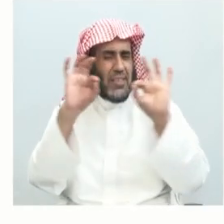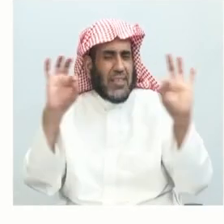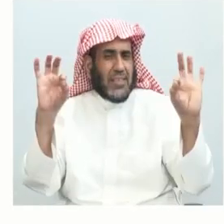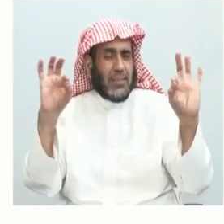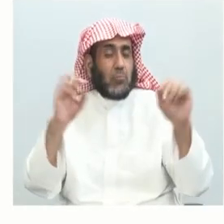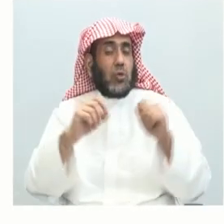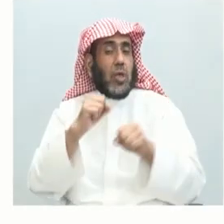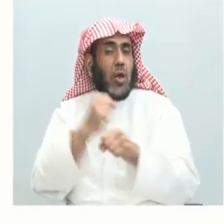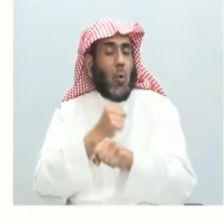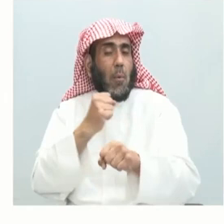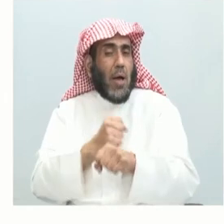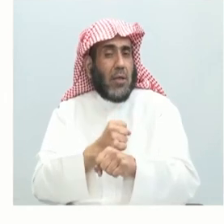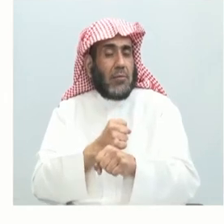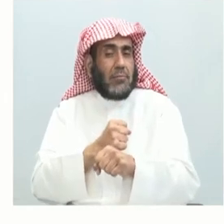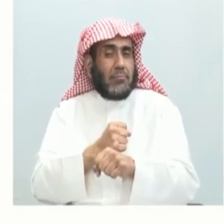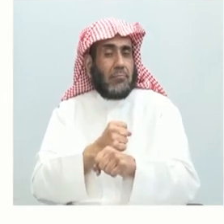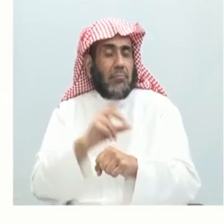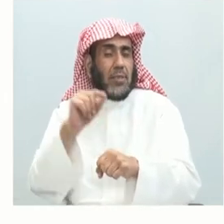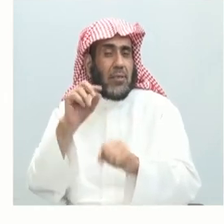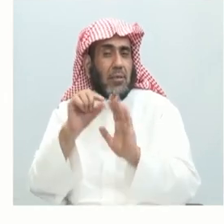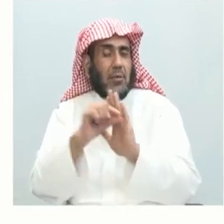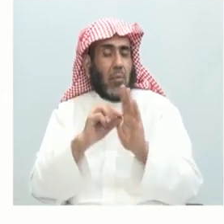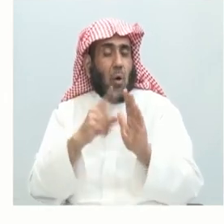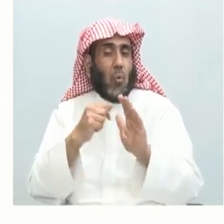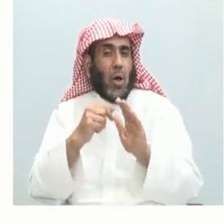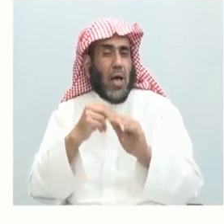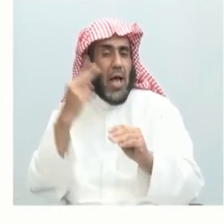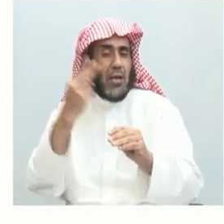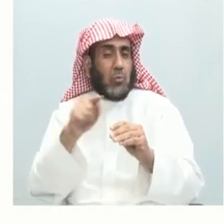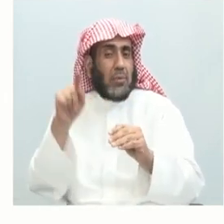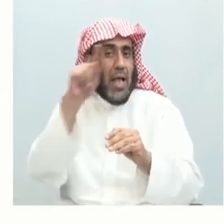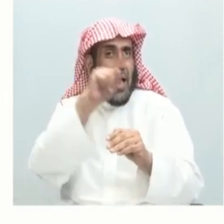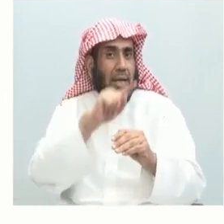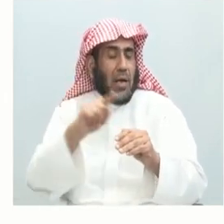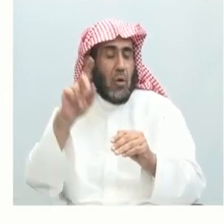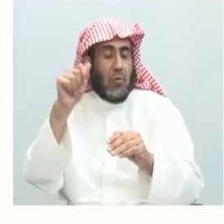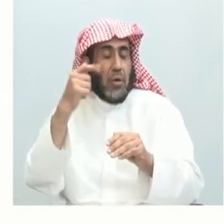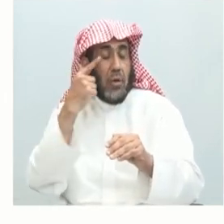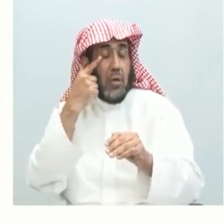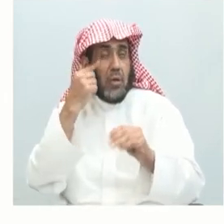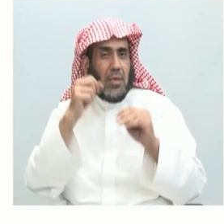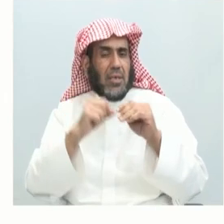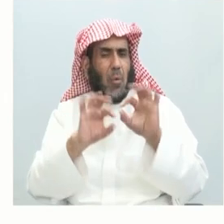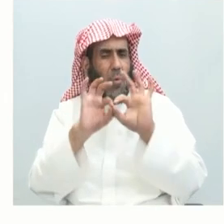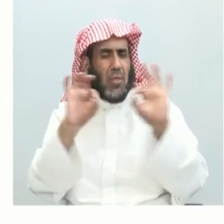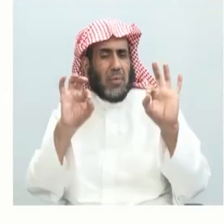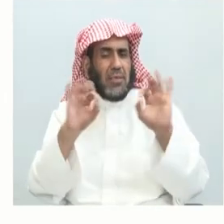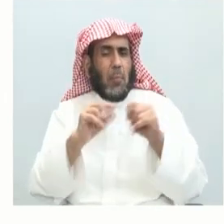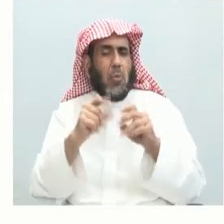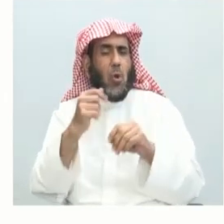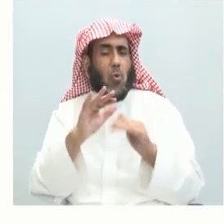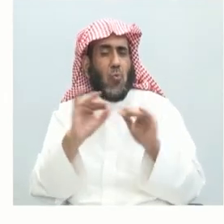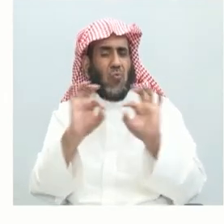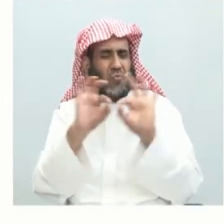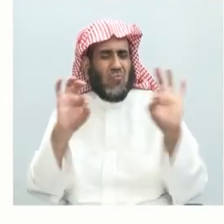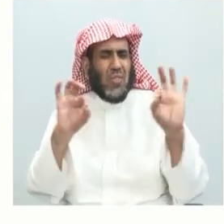سنقوم بماذا ممتاز بالمطلوب اول ارسم دائره حول الحرف التي يرتكز على الصدر من الحروف التي